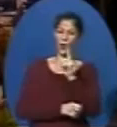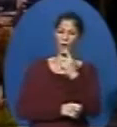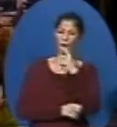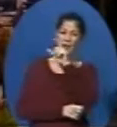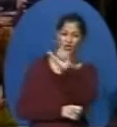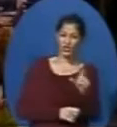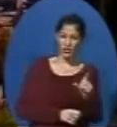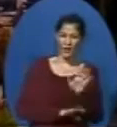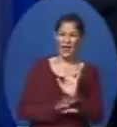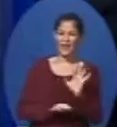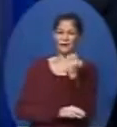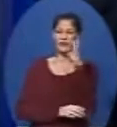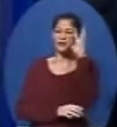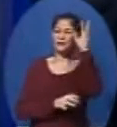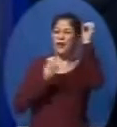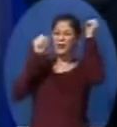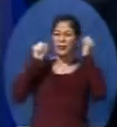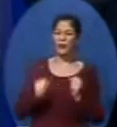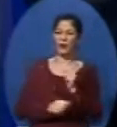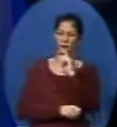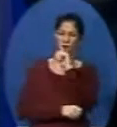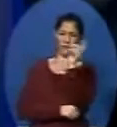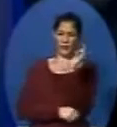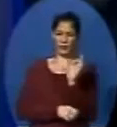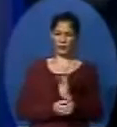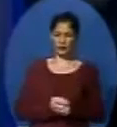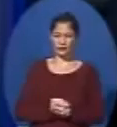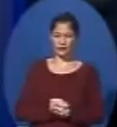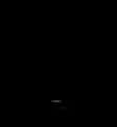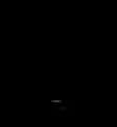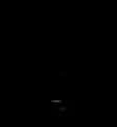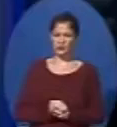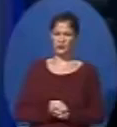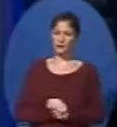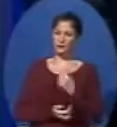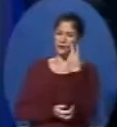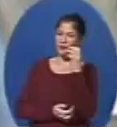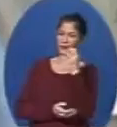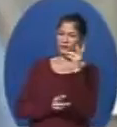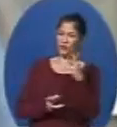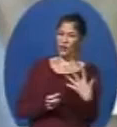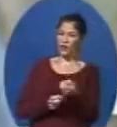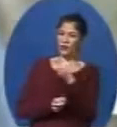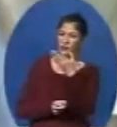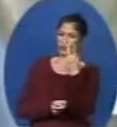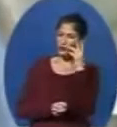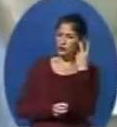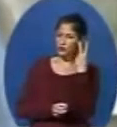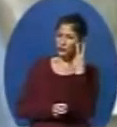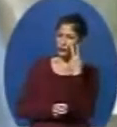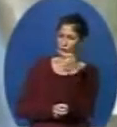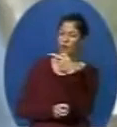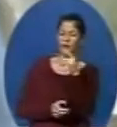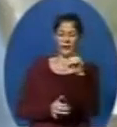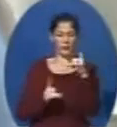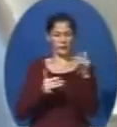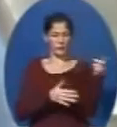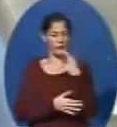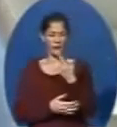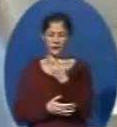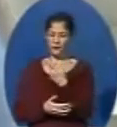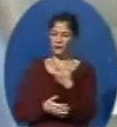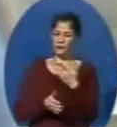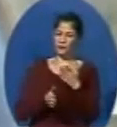ספק סביר. בוא נשמע רגע עכשיו, אולי אני כרגע כן אצליח לשמוע את אולמרט. הנה הפרשה הזו, באישום המרכזי